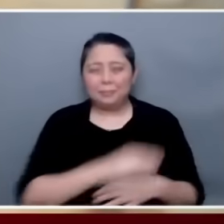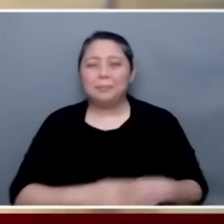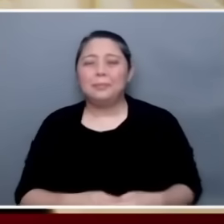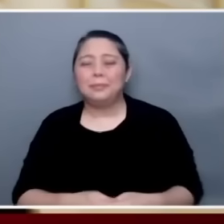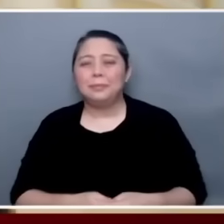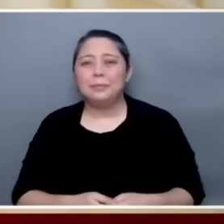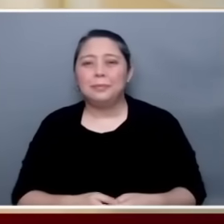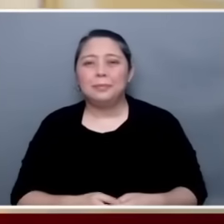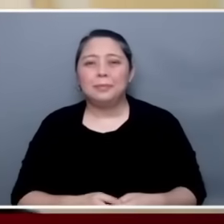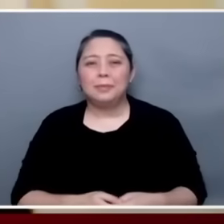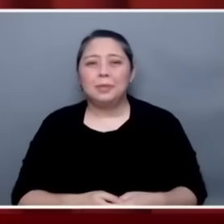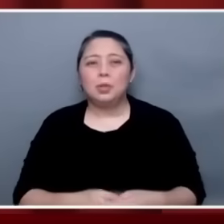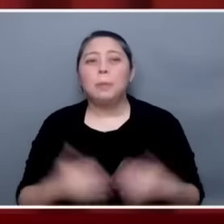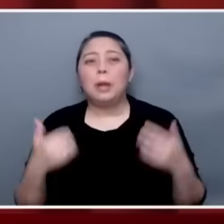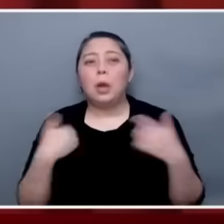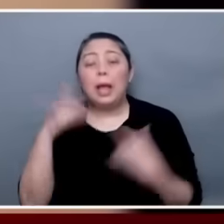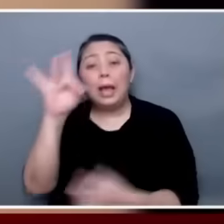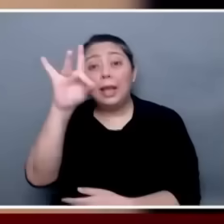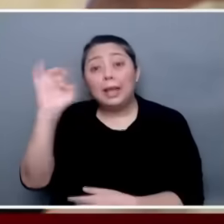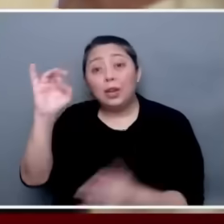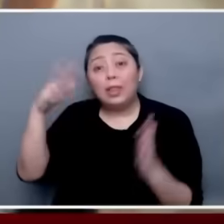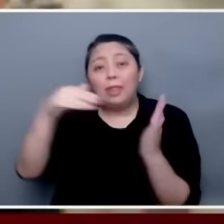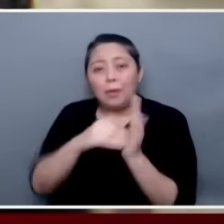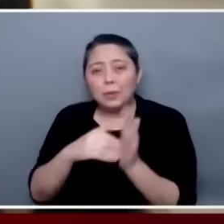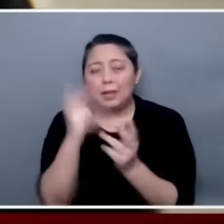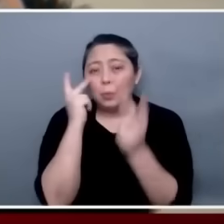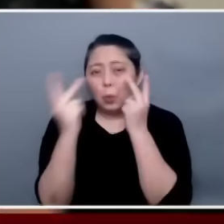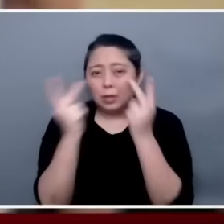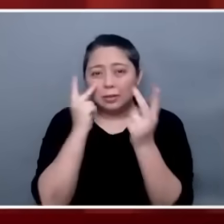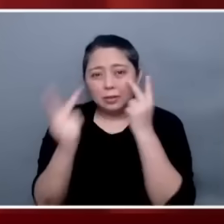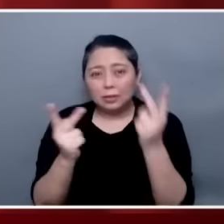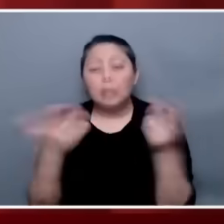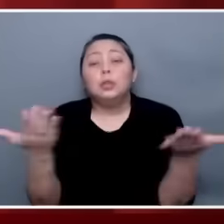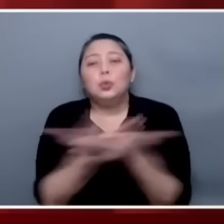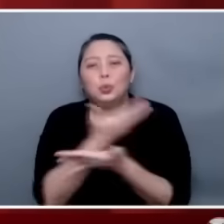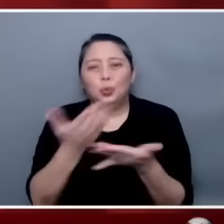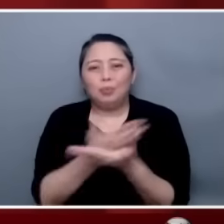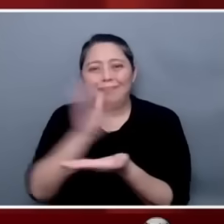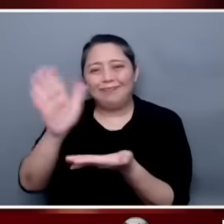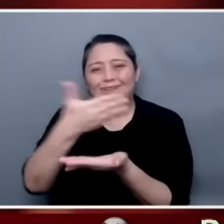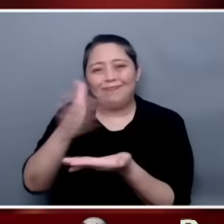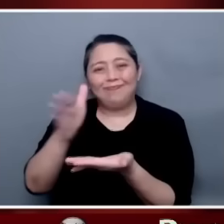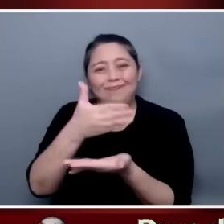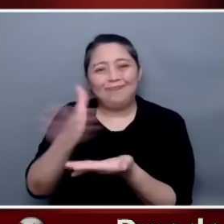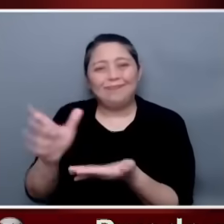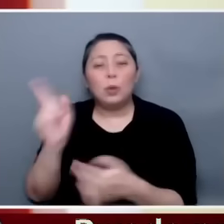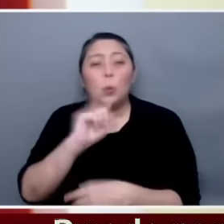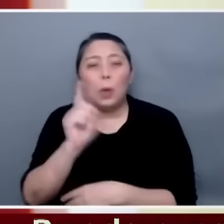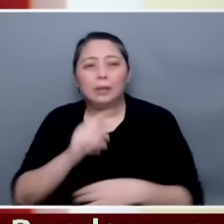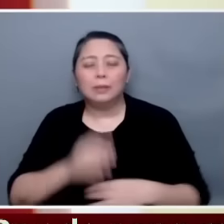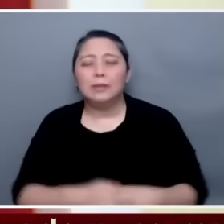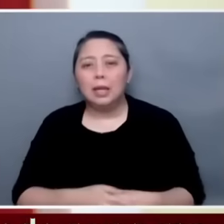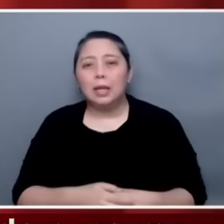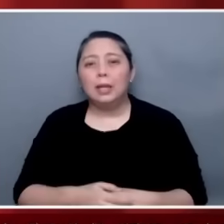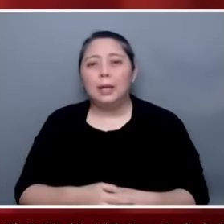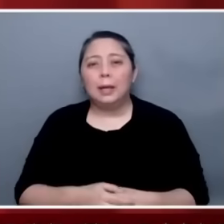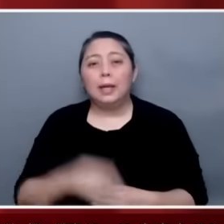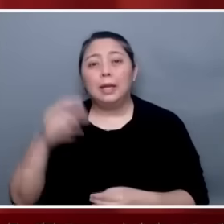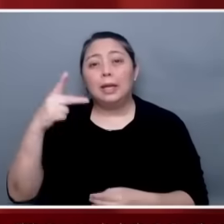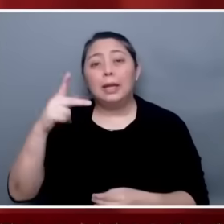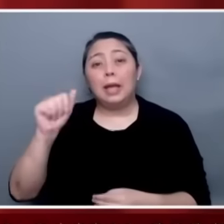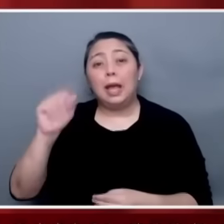Pumalo na sa mahigit 800,000 views ang pinakabagong single ni Maymay Entrata na Ama Kabugera. Mensahe ng kanta